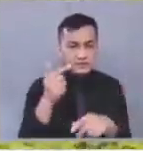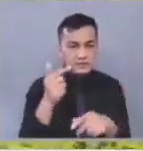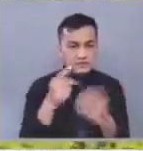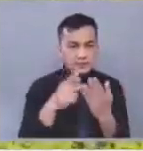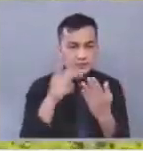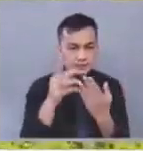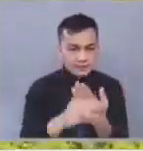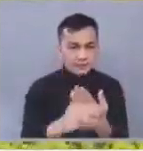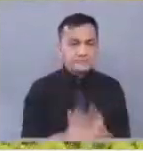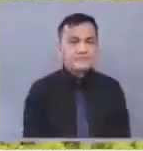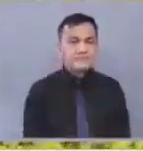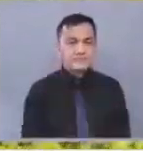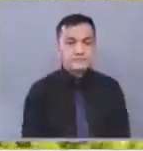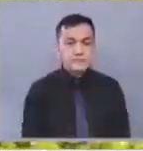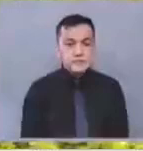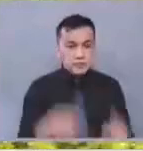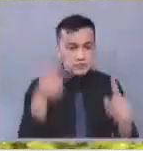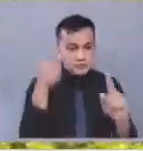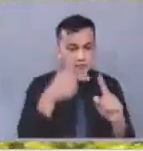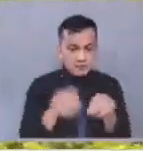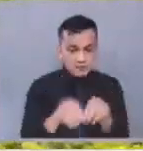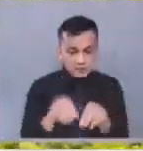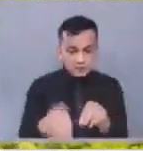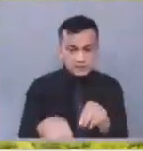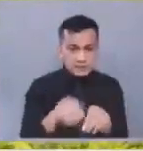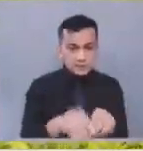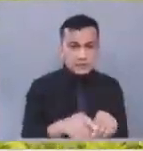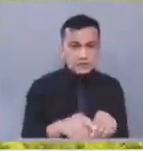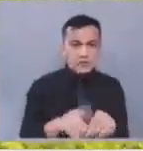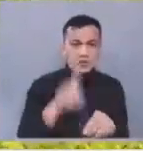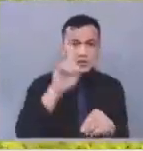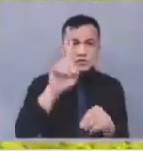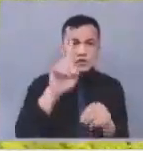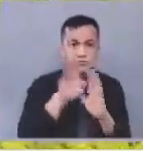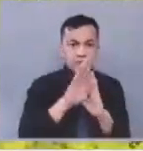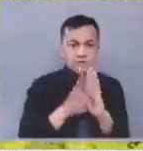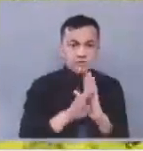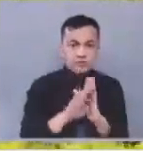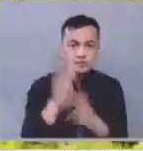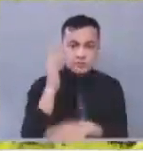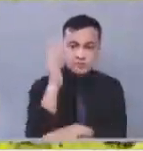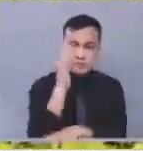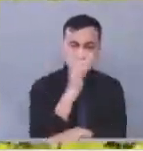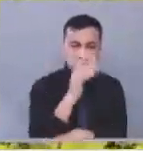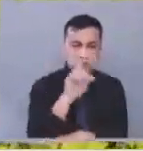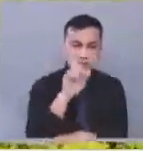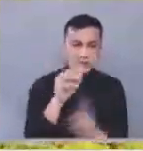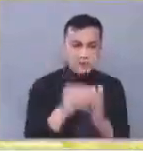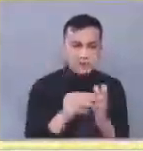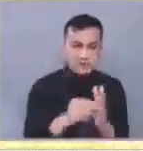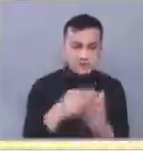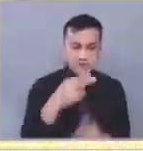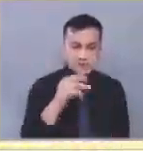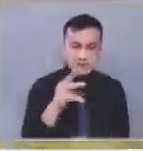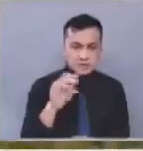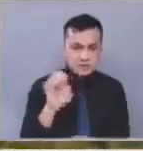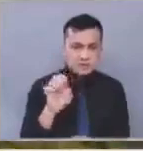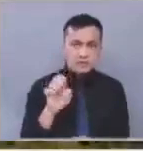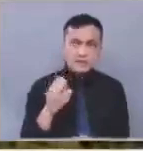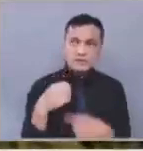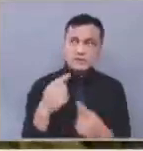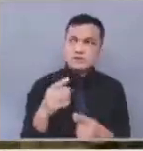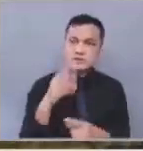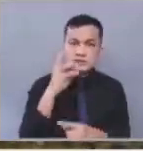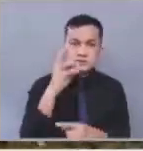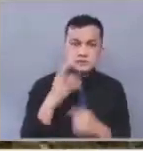nito na makapagtanim ng mahigit 1 bilyong mga puno sa mahigit 1 milyong ektaryang lupa sa loob ng 6 na taon.